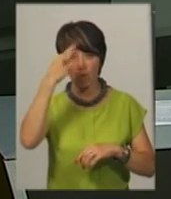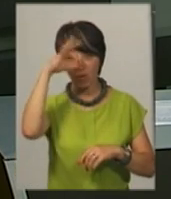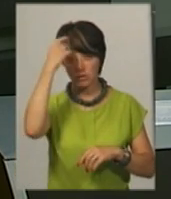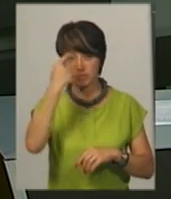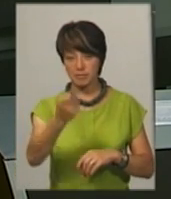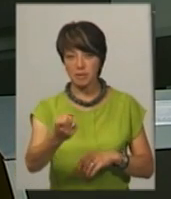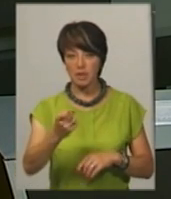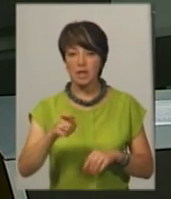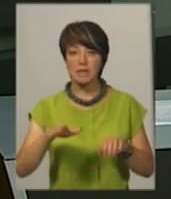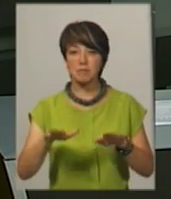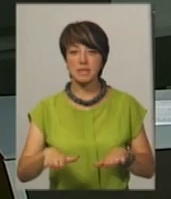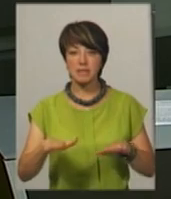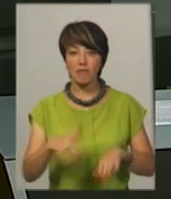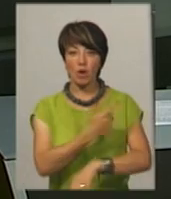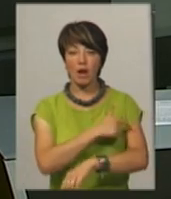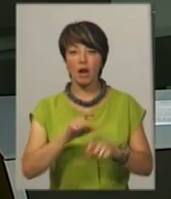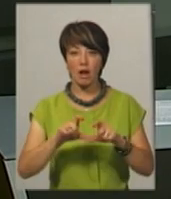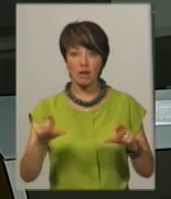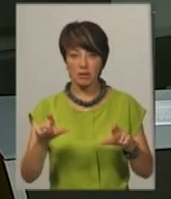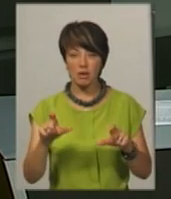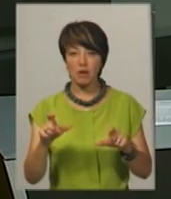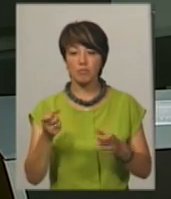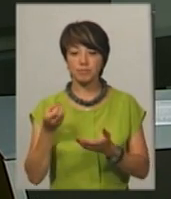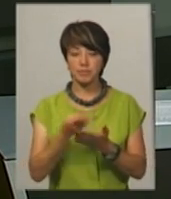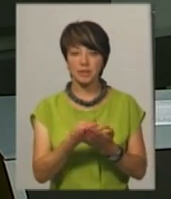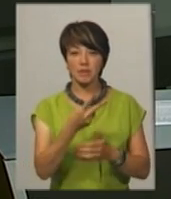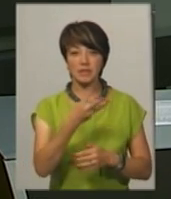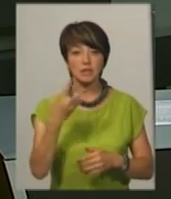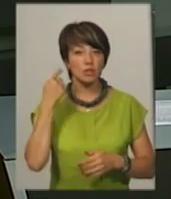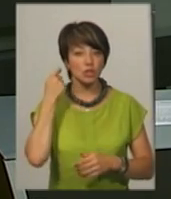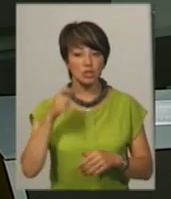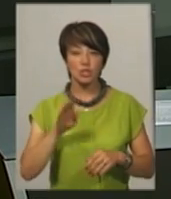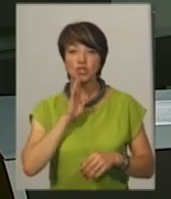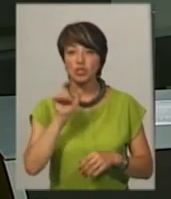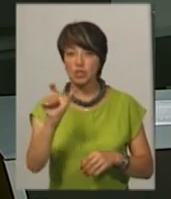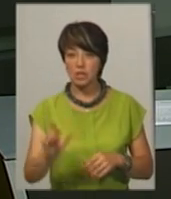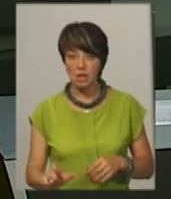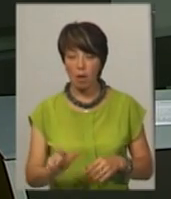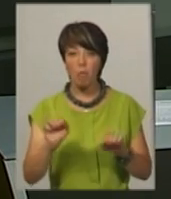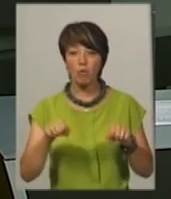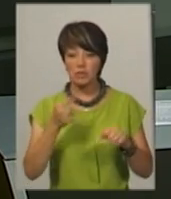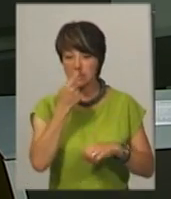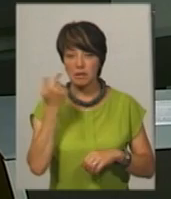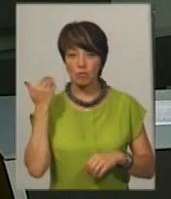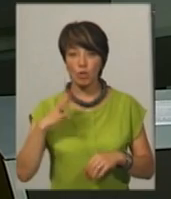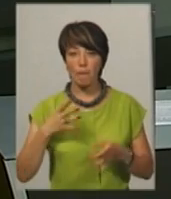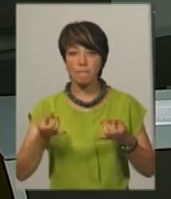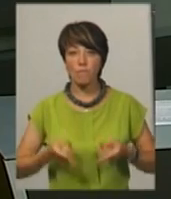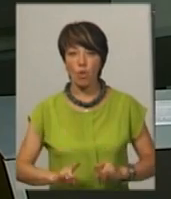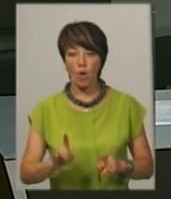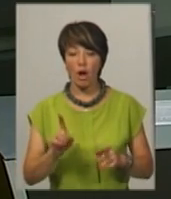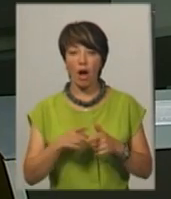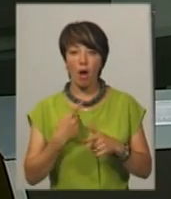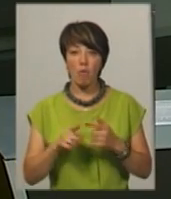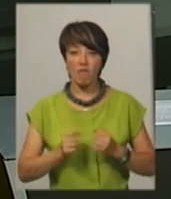надійшло повідомлення з місцевої лікарні, що до них надійшла 23-річна місцева жителька, в котрої, ймовірно, нещодавно були пологи або